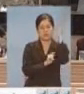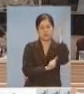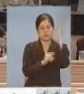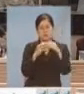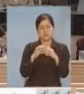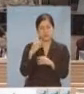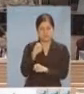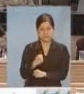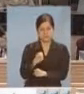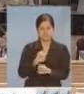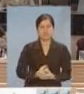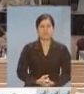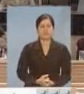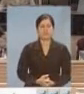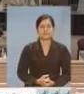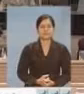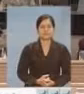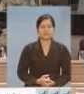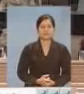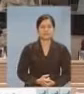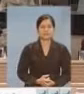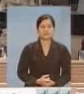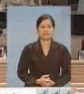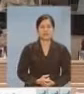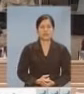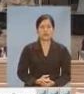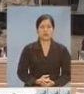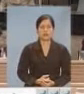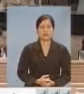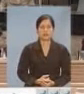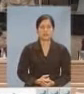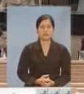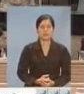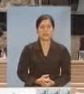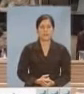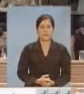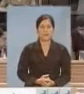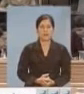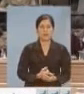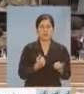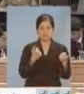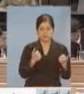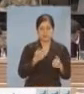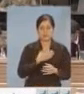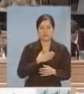ตย์วันนี้ก่อนอื่นผ